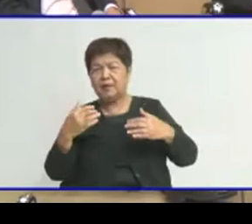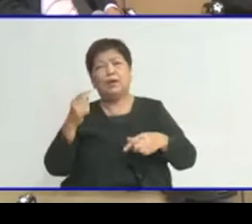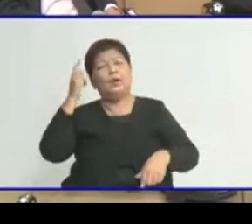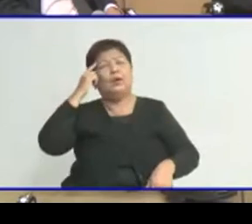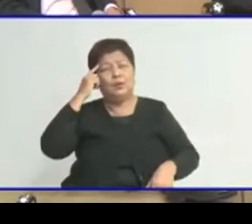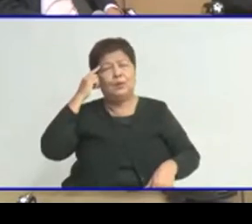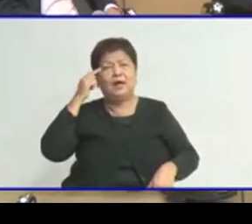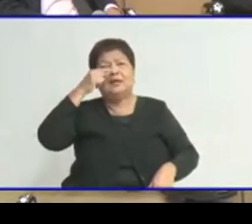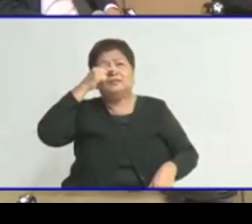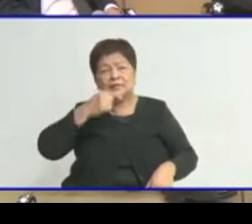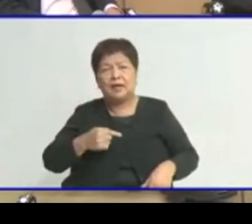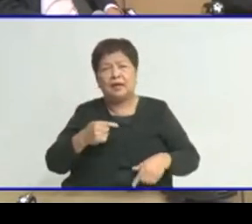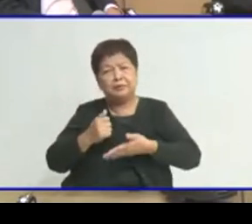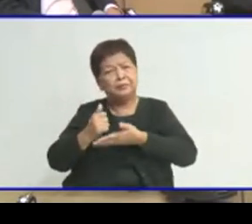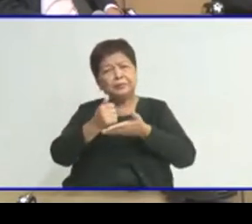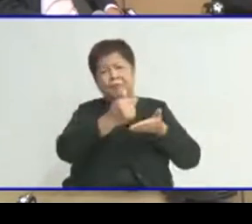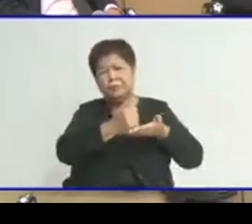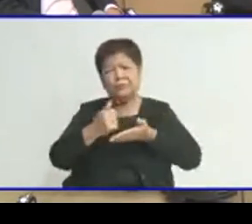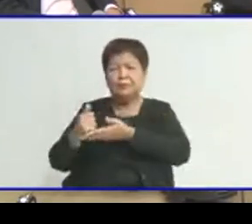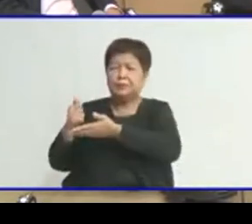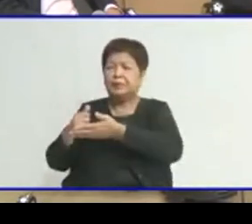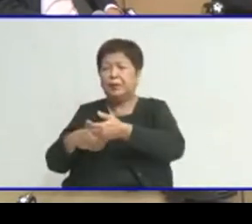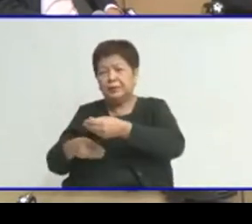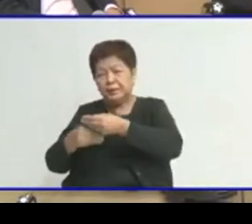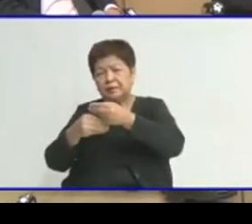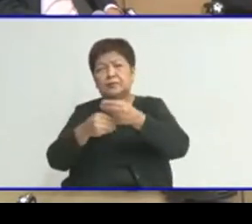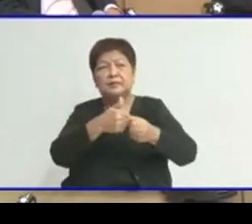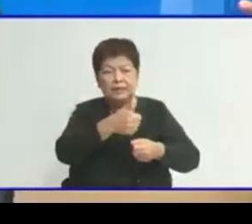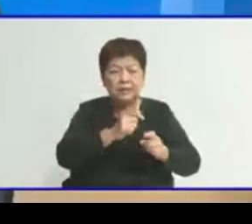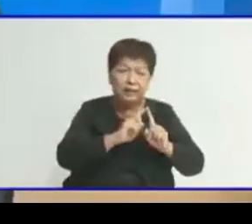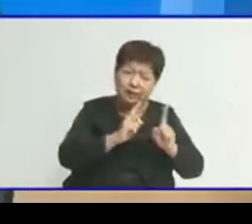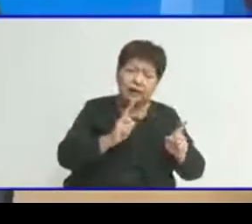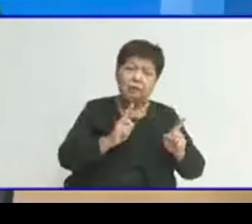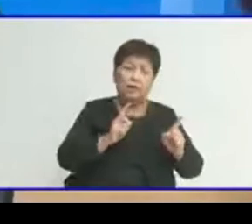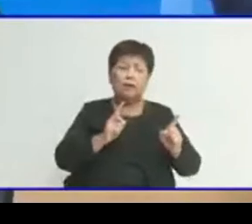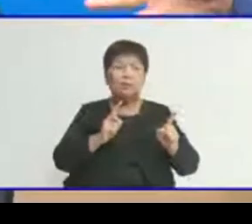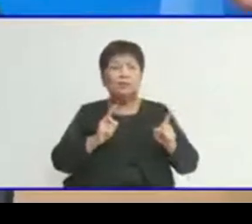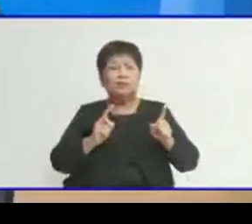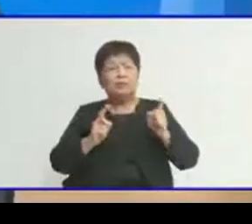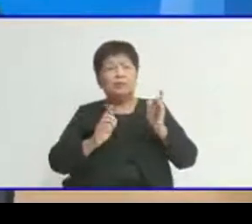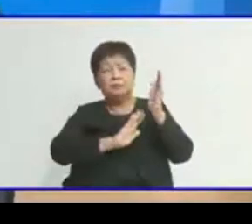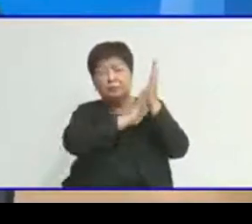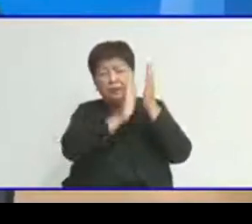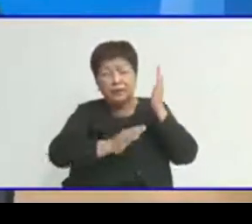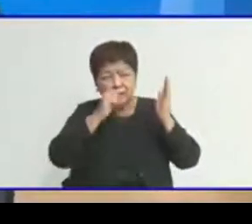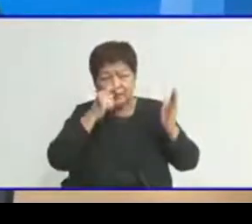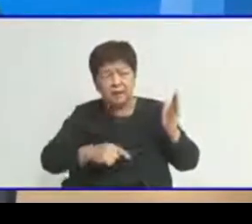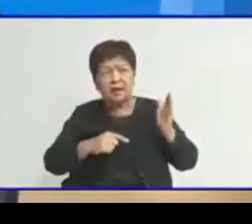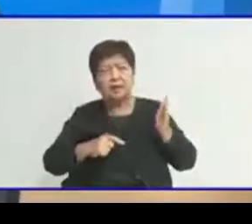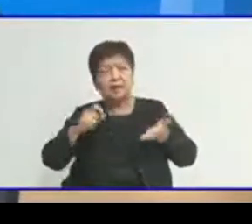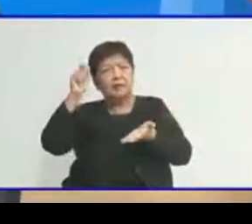ราะฉะนั้นแล้วเนี่ยถ้าตอบคำถามเนี่ยนะคร ับ ค ือ ว่าแม้ว่าไทยอาจจะยังไม่ได้ลงนามหรือว่าคงมีการพิจารณาของไทยนะครับสิ่ง